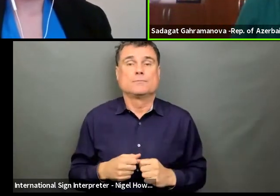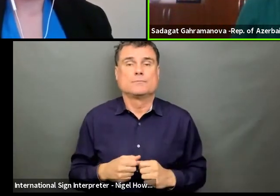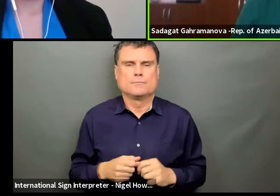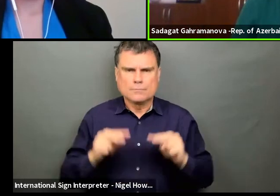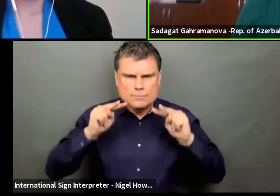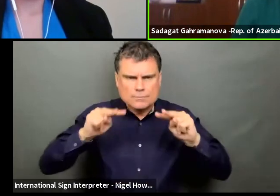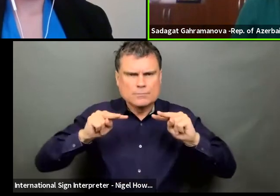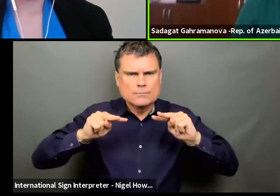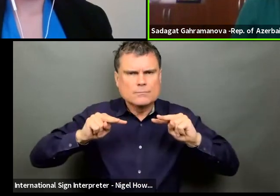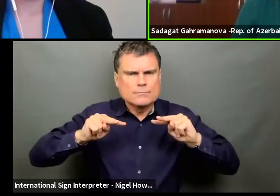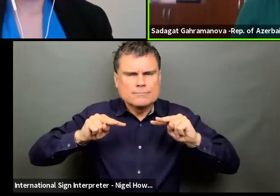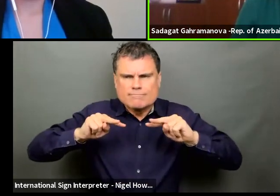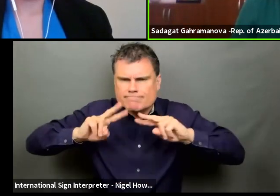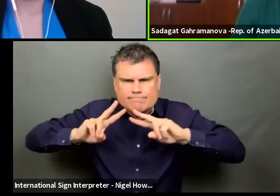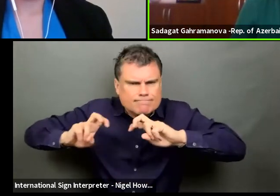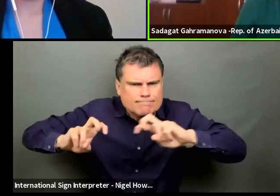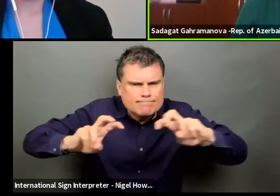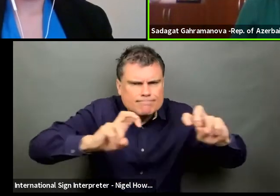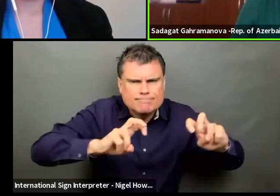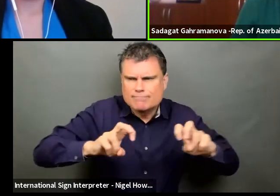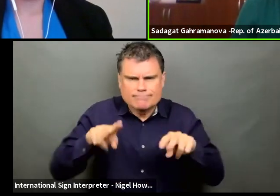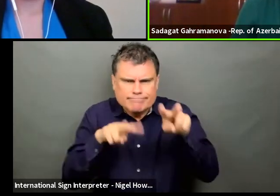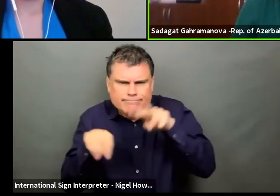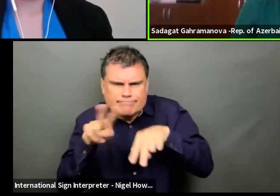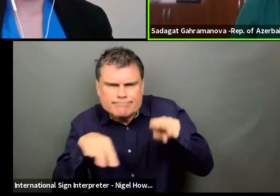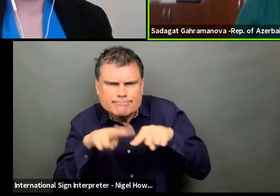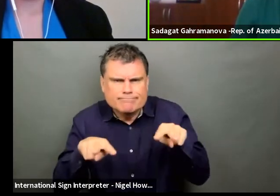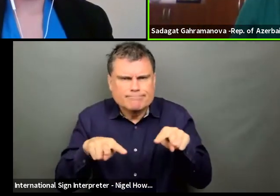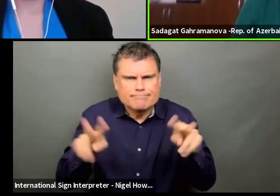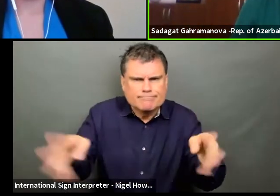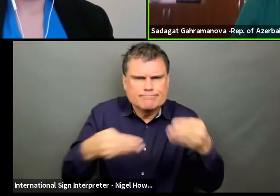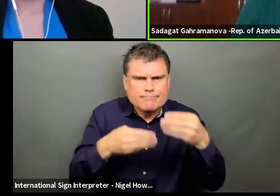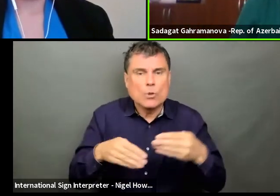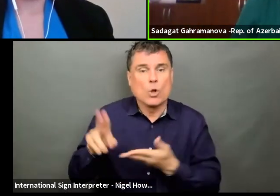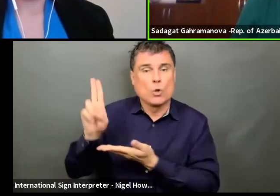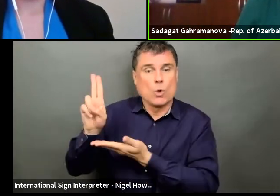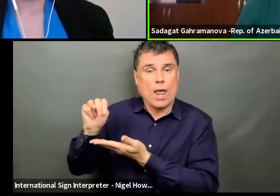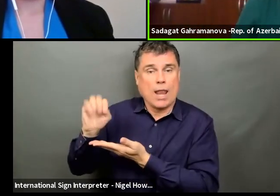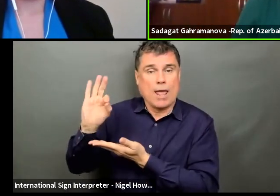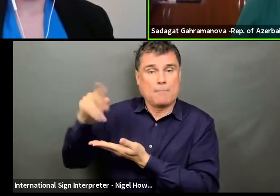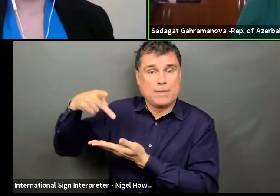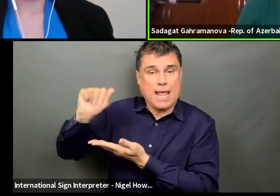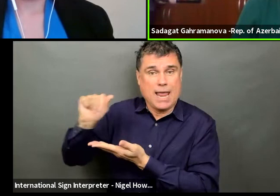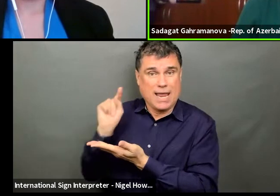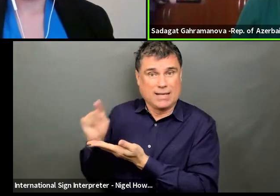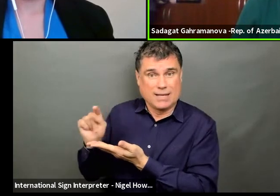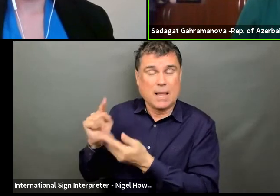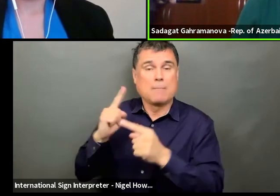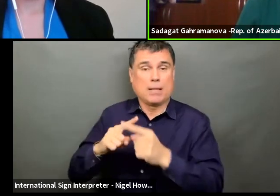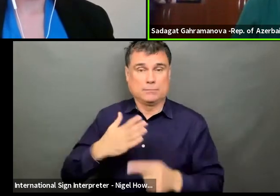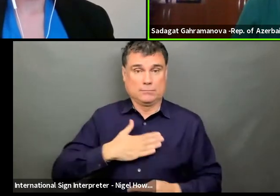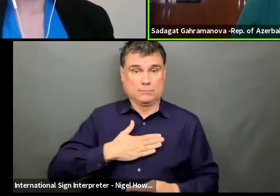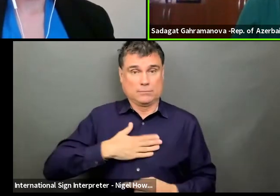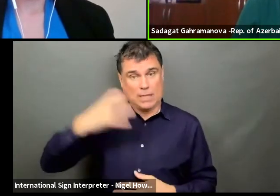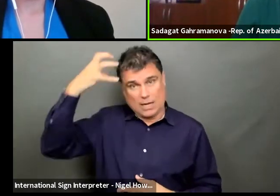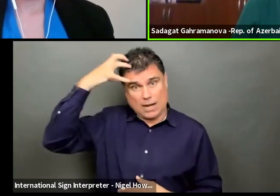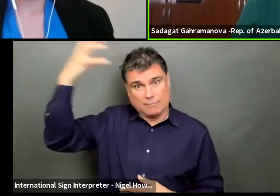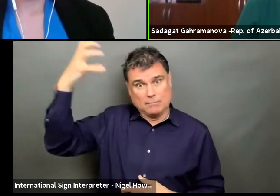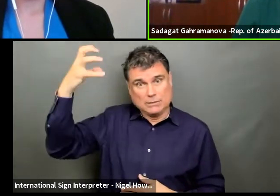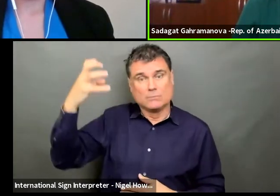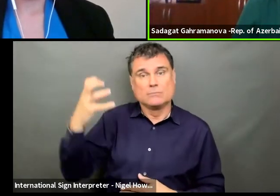и Государственным комитетом по вопросам семьи, женщин и детей. Гендерное равенство и гендерные отношения